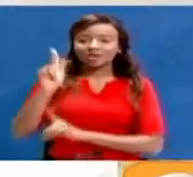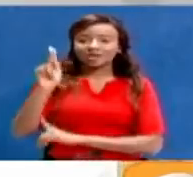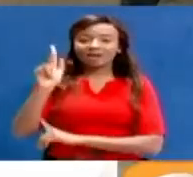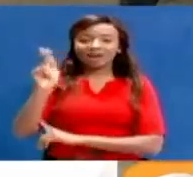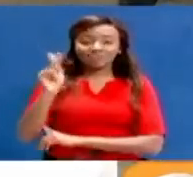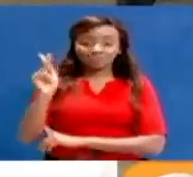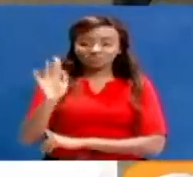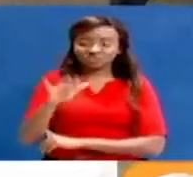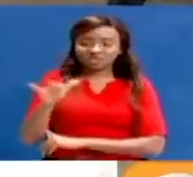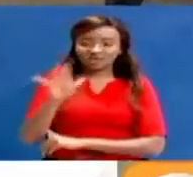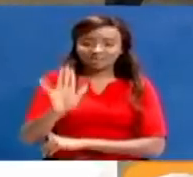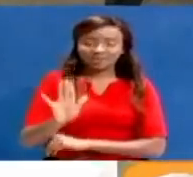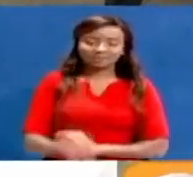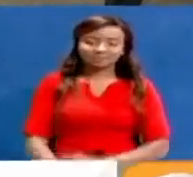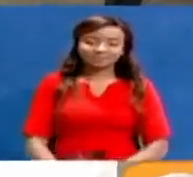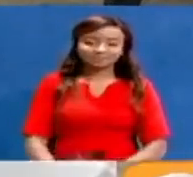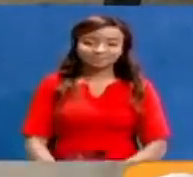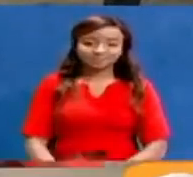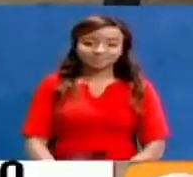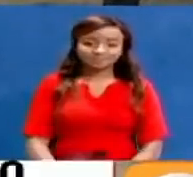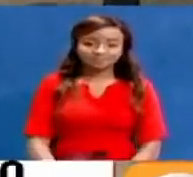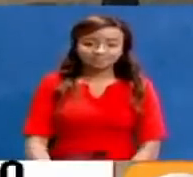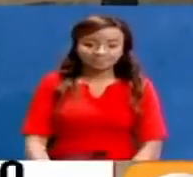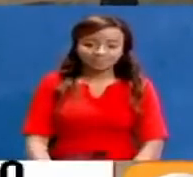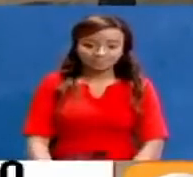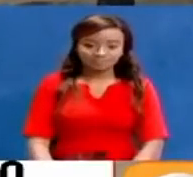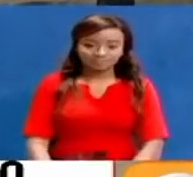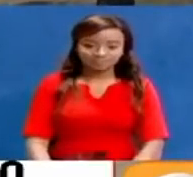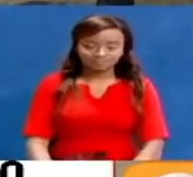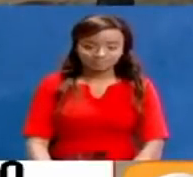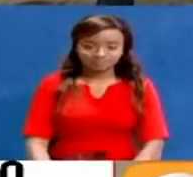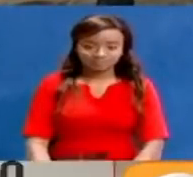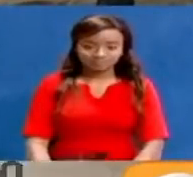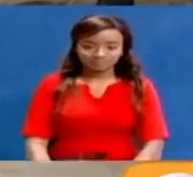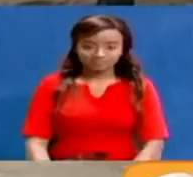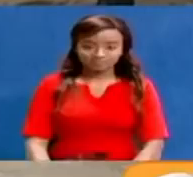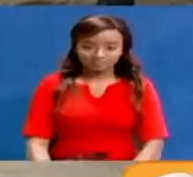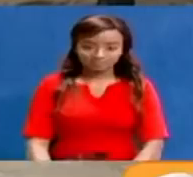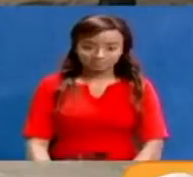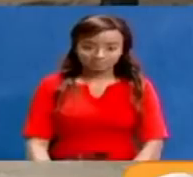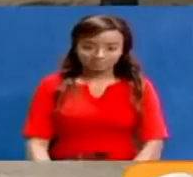mwezi huu. Gatete Njoroge, Runinga Citizen.